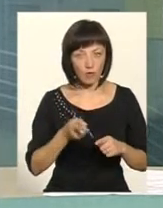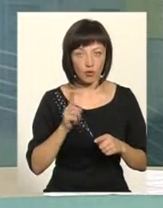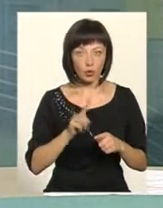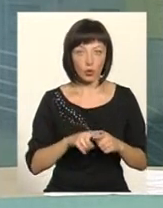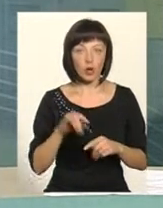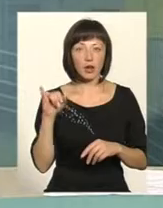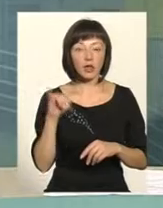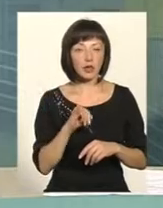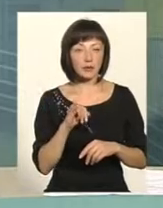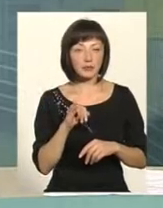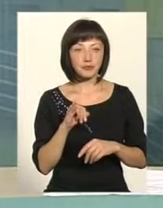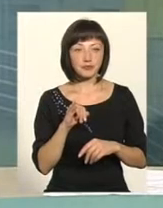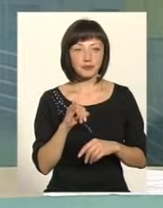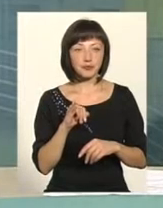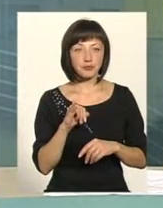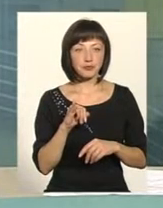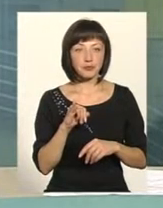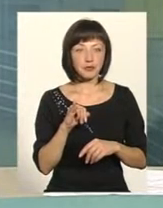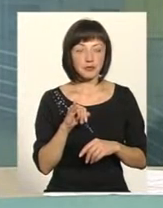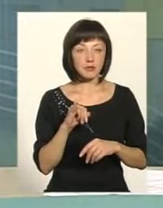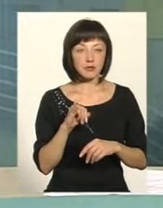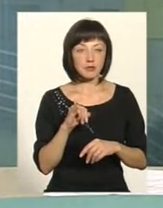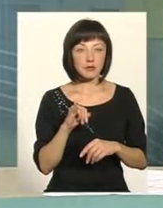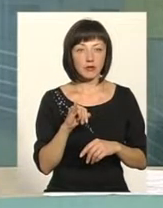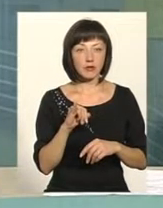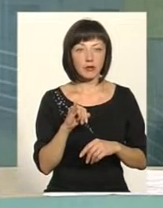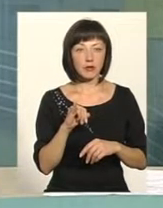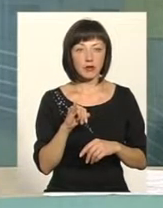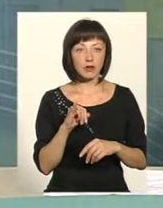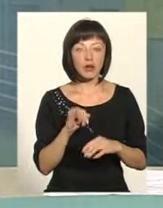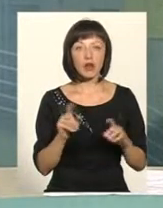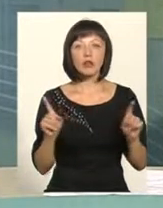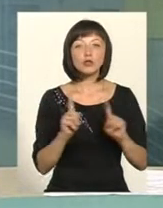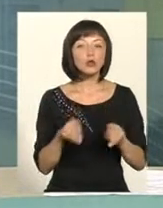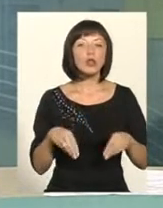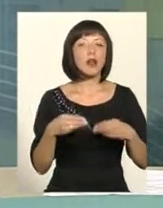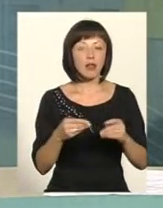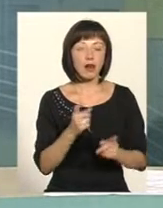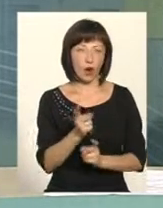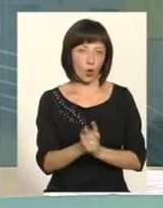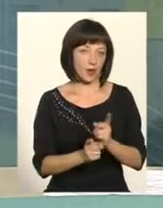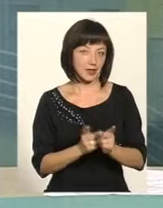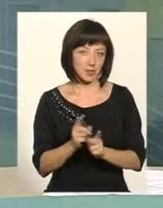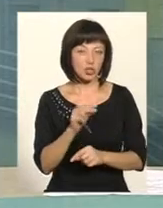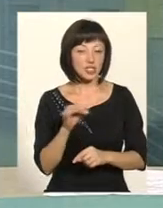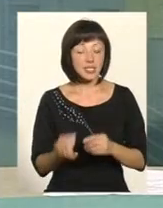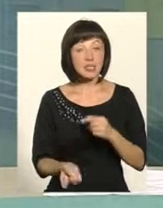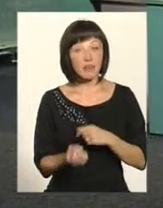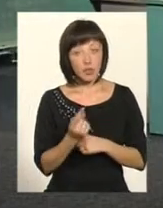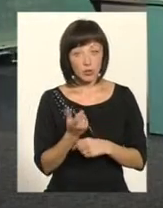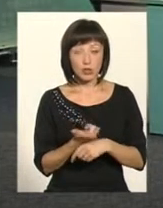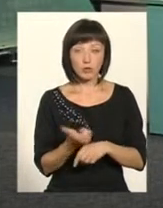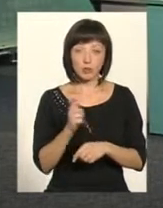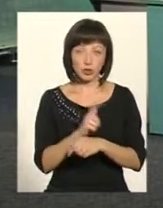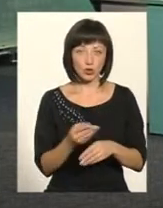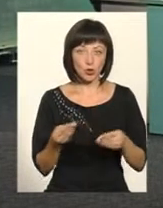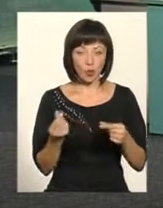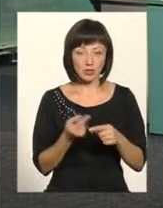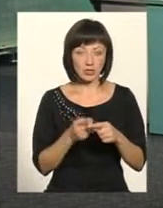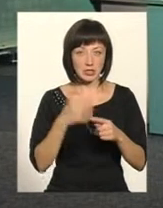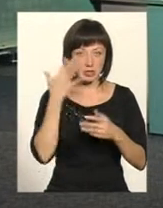Чи достатньо воно? І, власне, от що дала реорганізація? Чи з'явилося більше коштів на ці